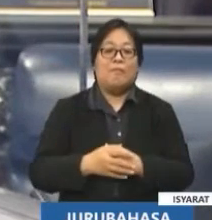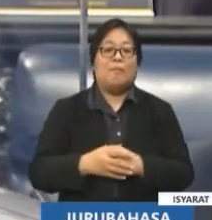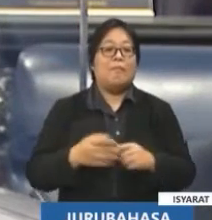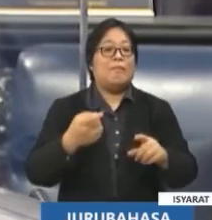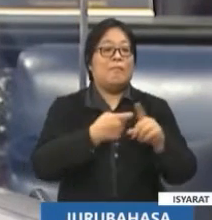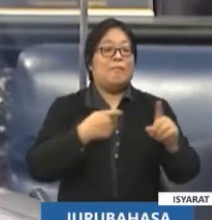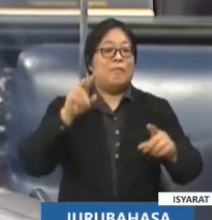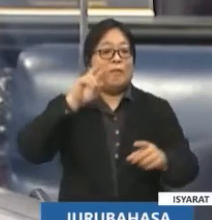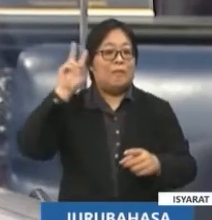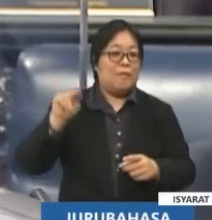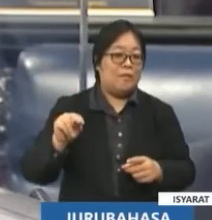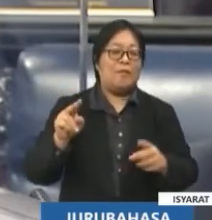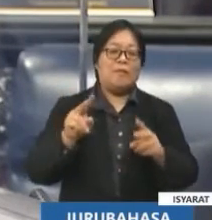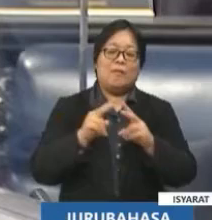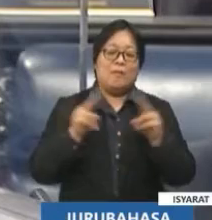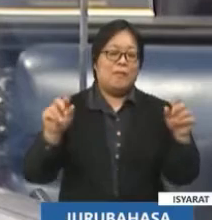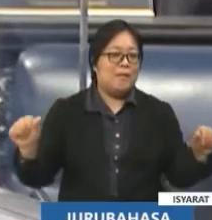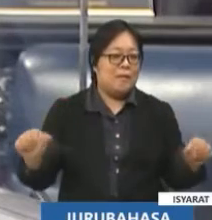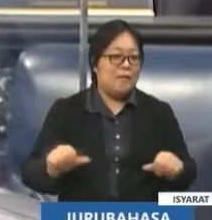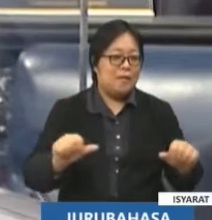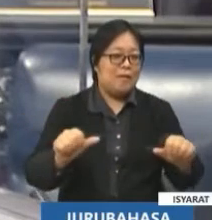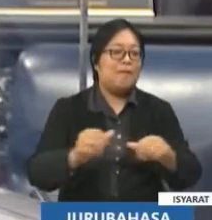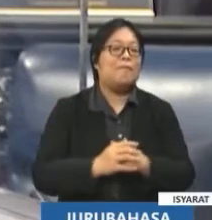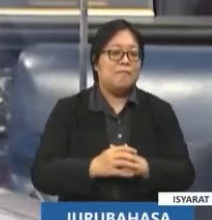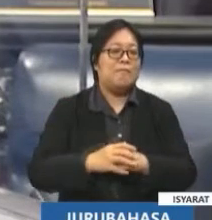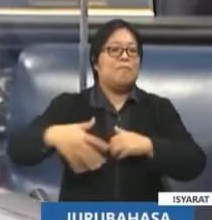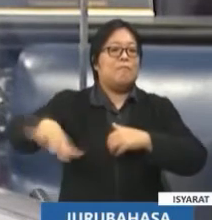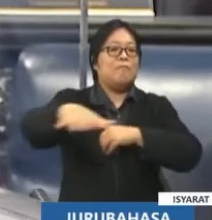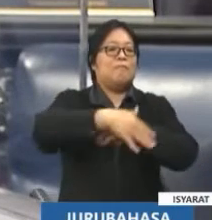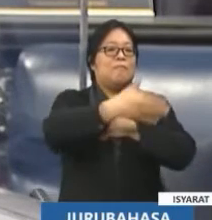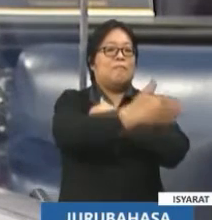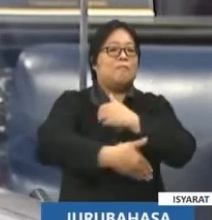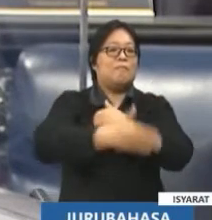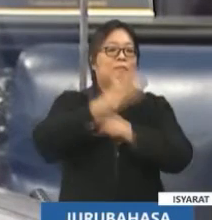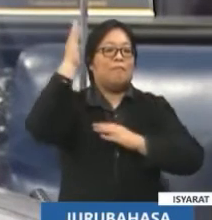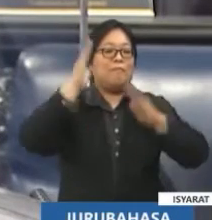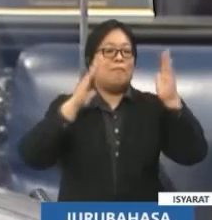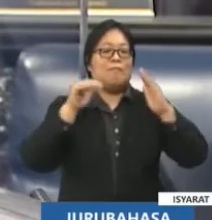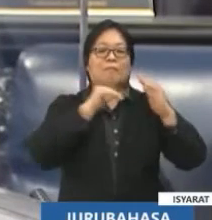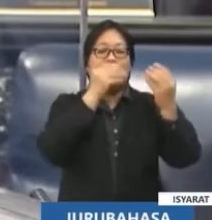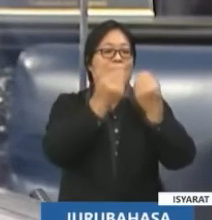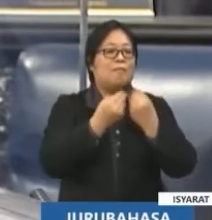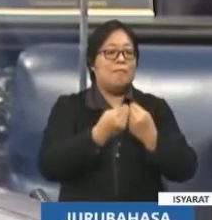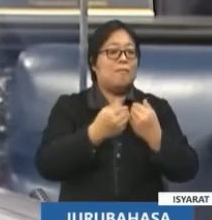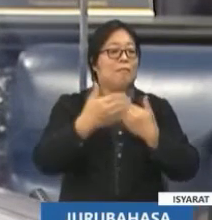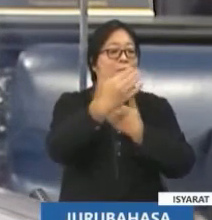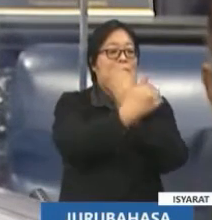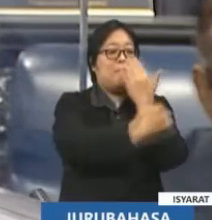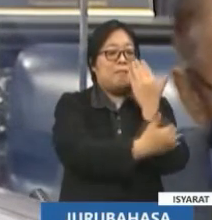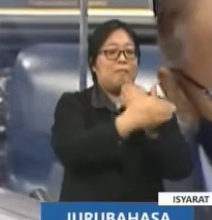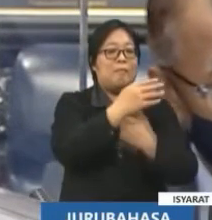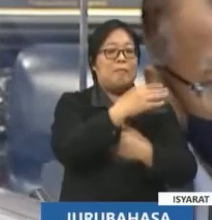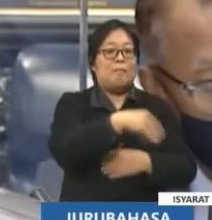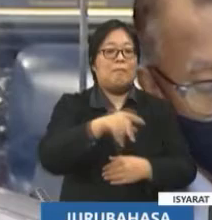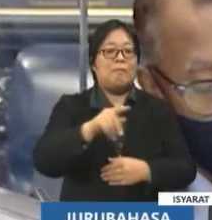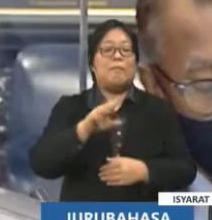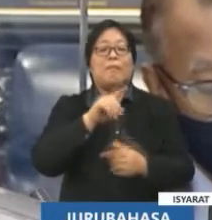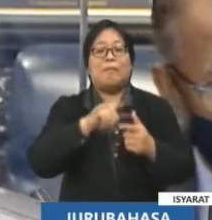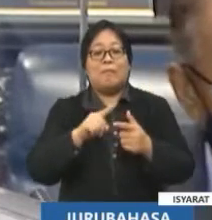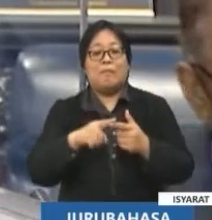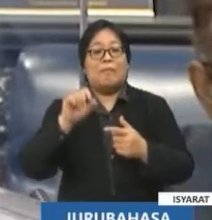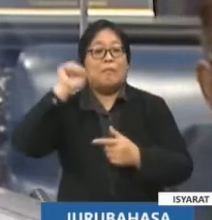dari negara white Nam yang sangat efektif di perairan negara tidak kira diperan pantat Cimo ataupun di